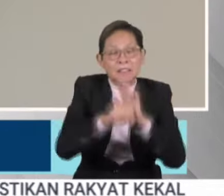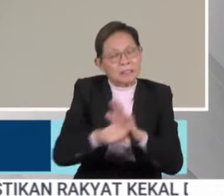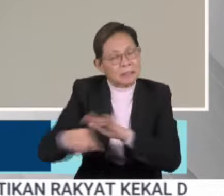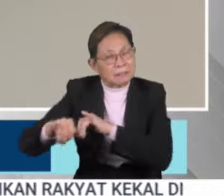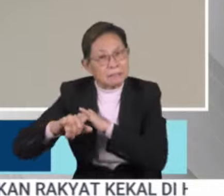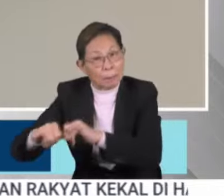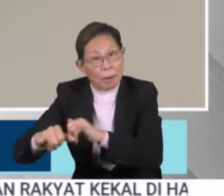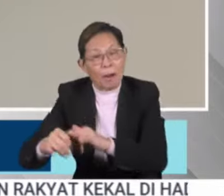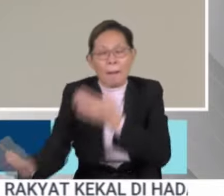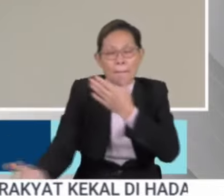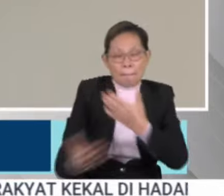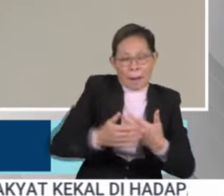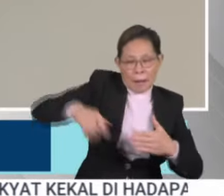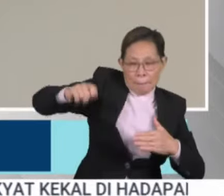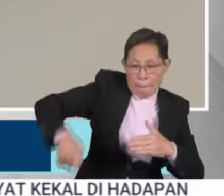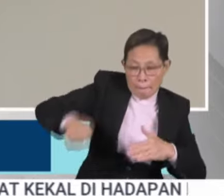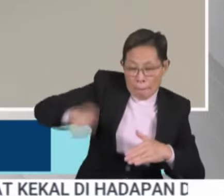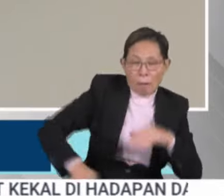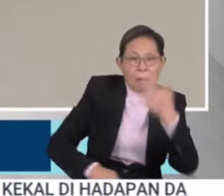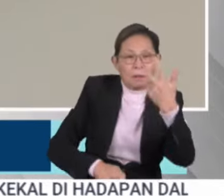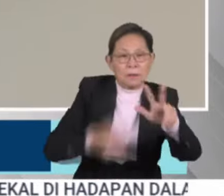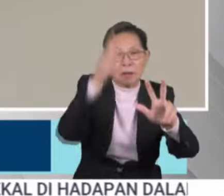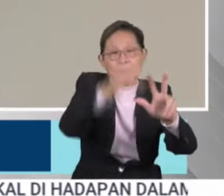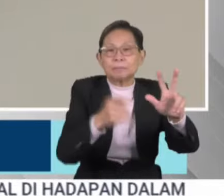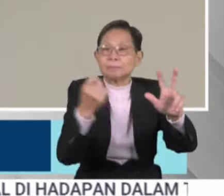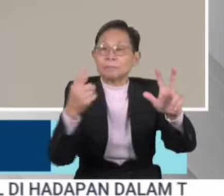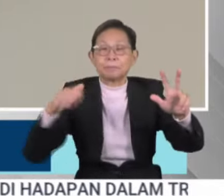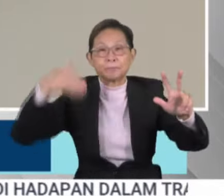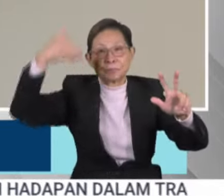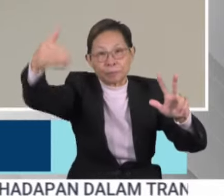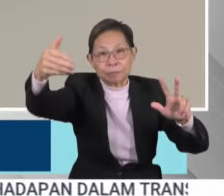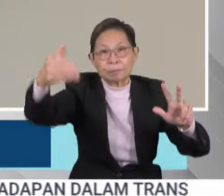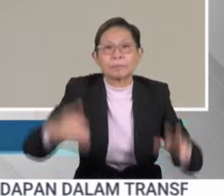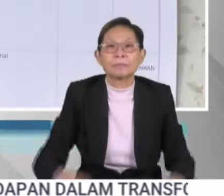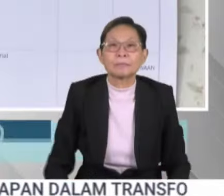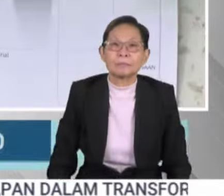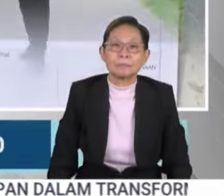sama. Sebutan semula kes ditetapkan 13 November depan.